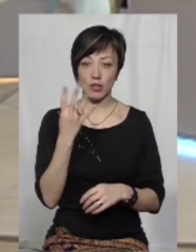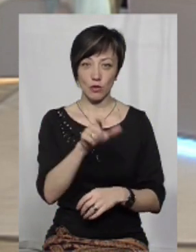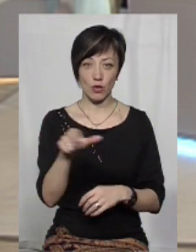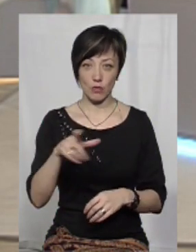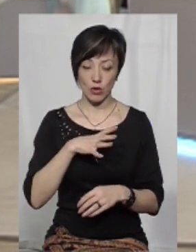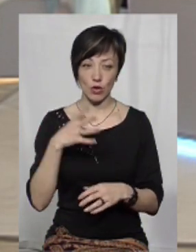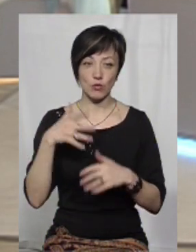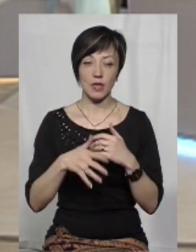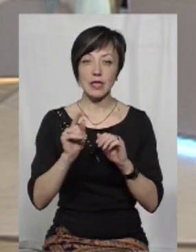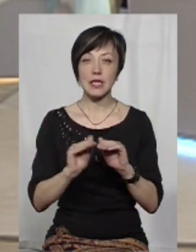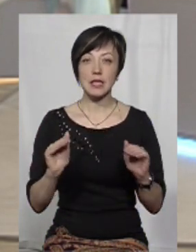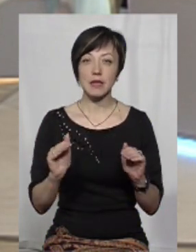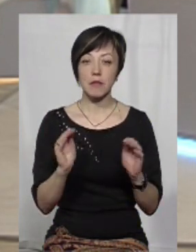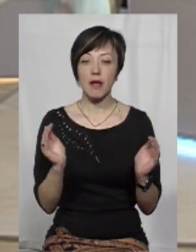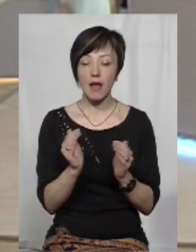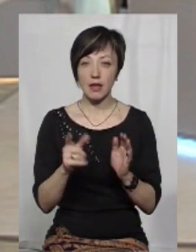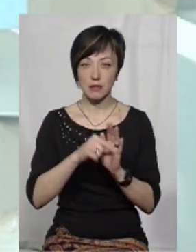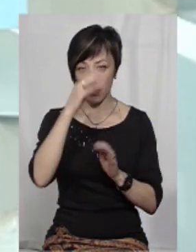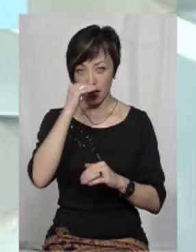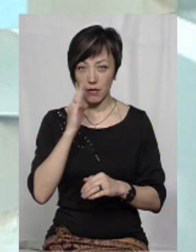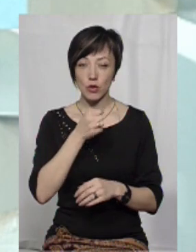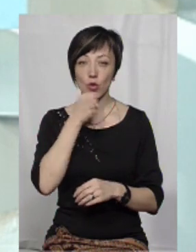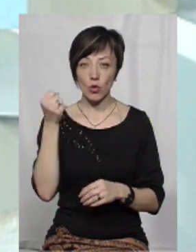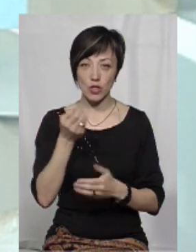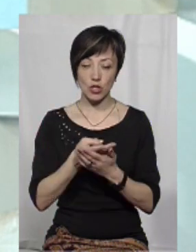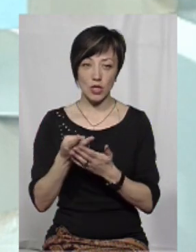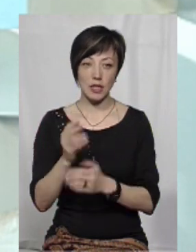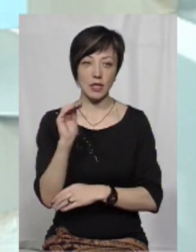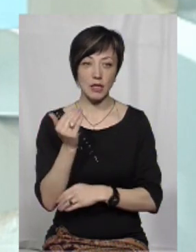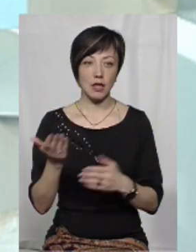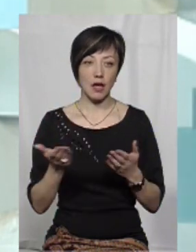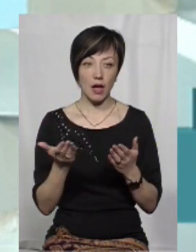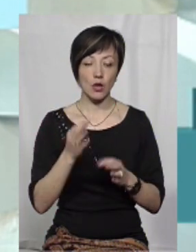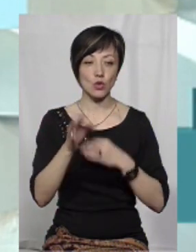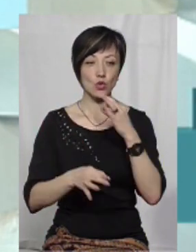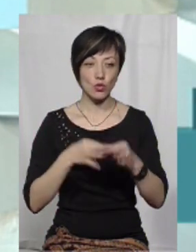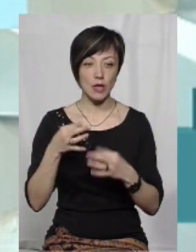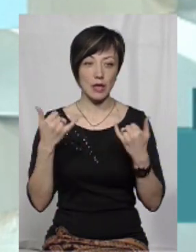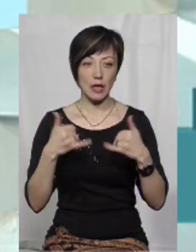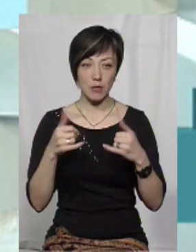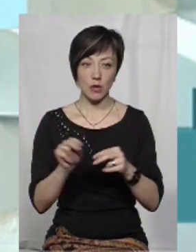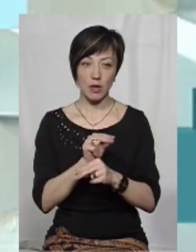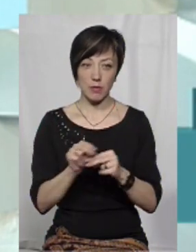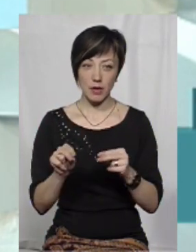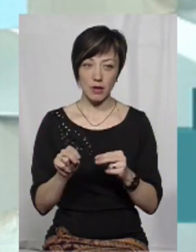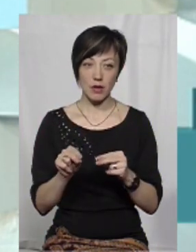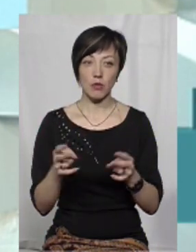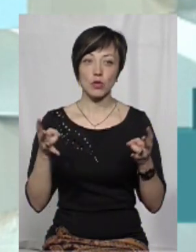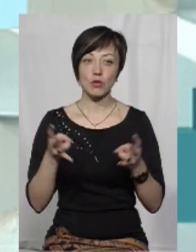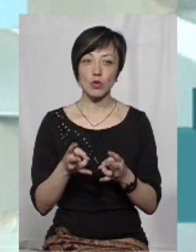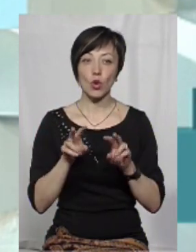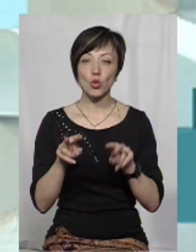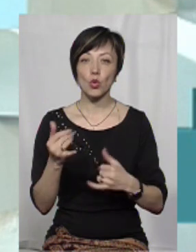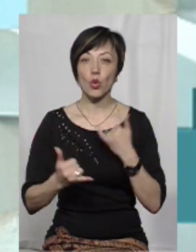четверо людей. Розумієте, там дітки не тільки маленькі з батьками лежать, а дорослі. Тому що дитина, яка сутками на хіміотерапії, так, вона